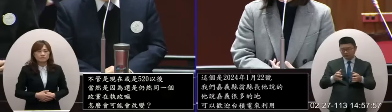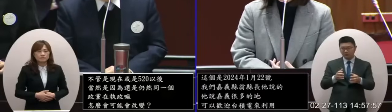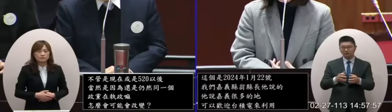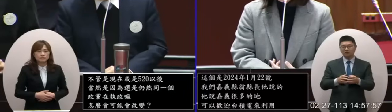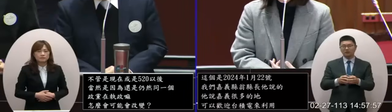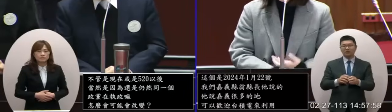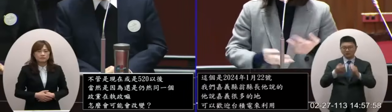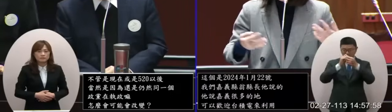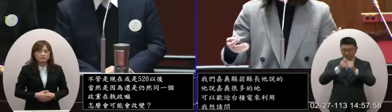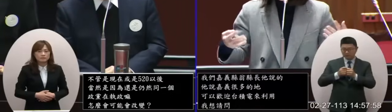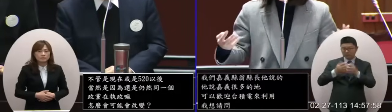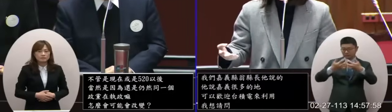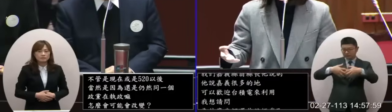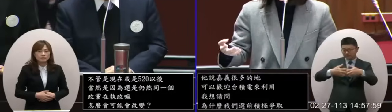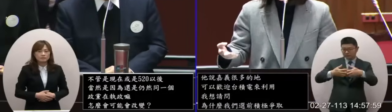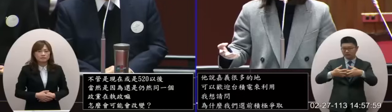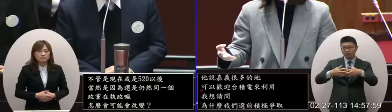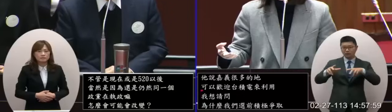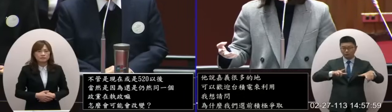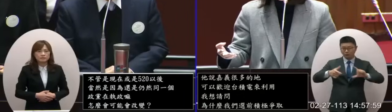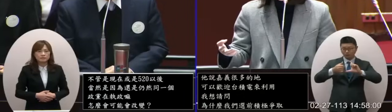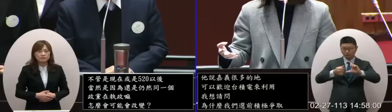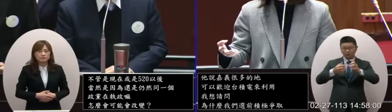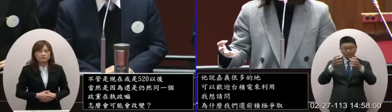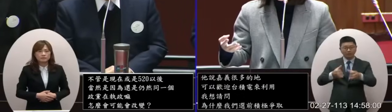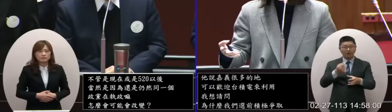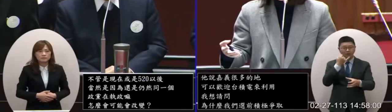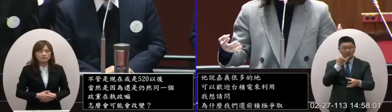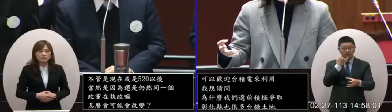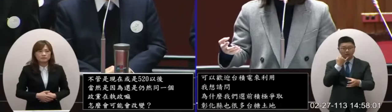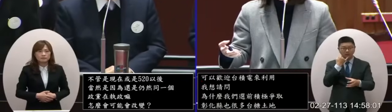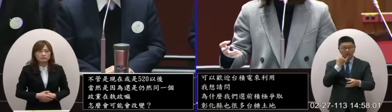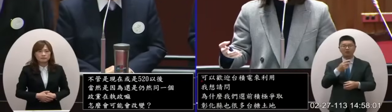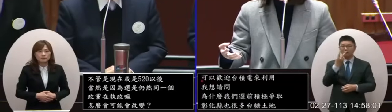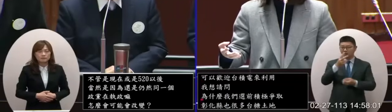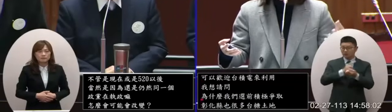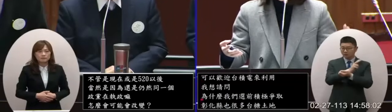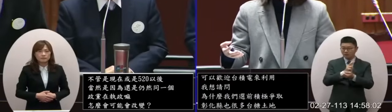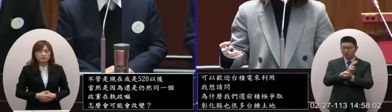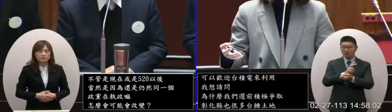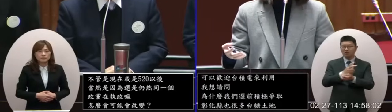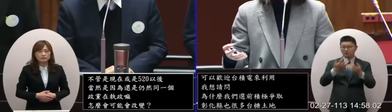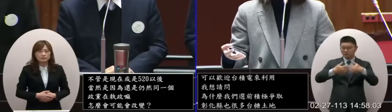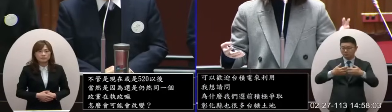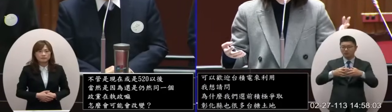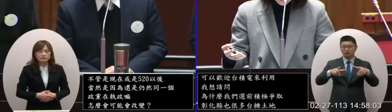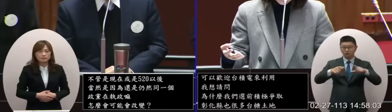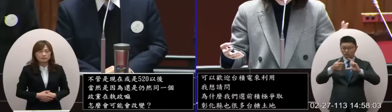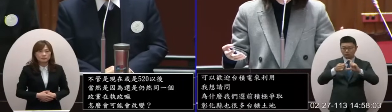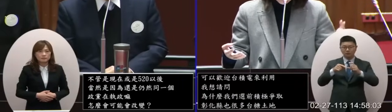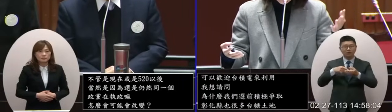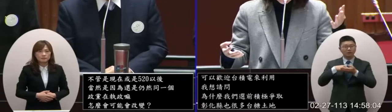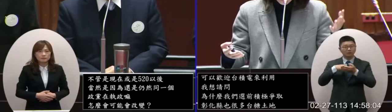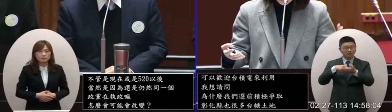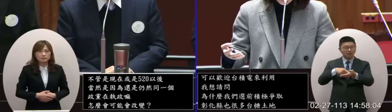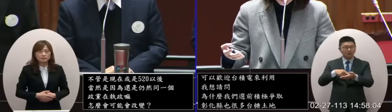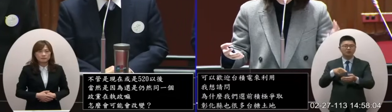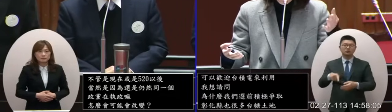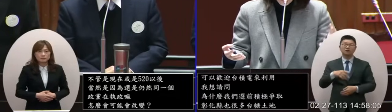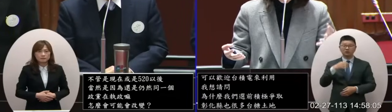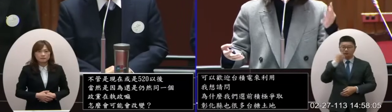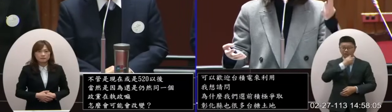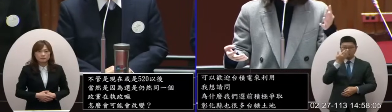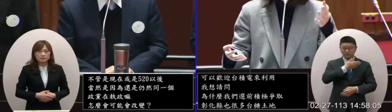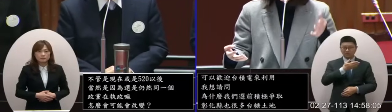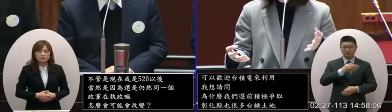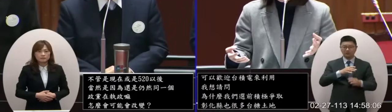园区，那像设置20精密机械园区这样子的，难道是台糖的农地